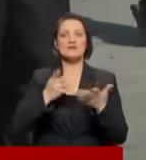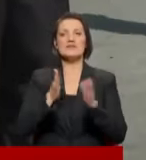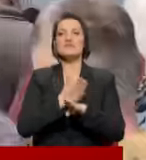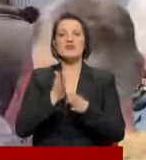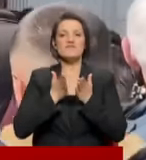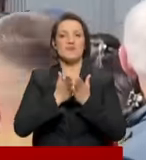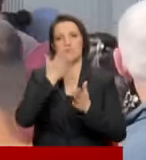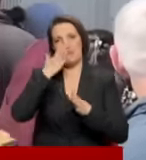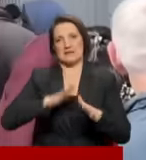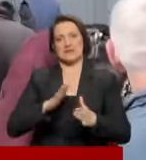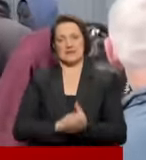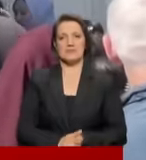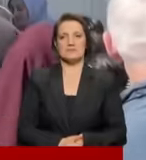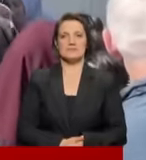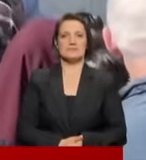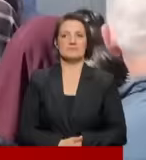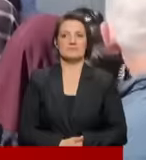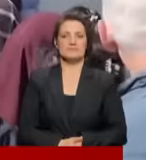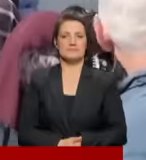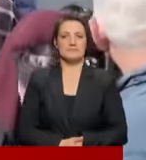vapuru bekledik.